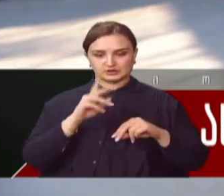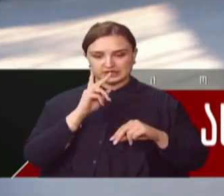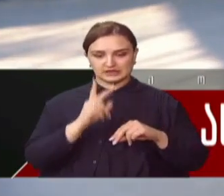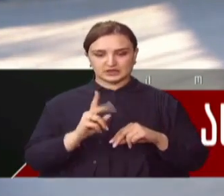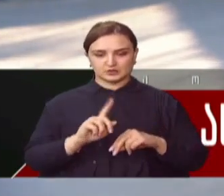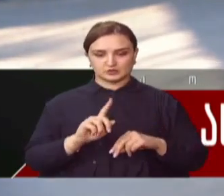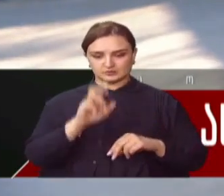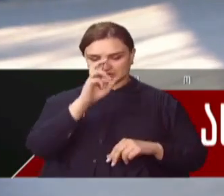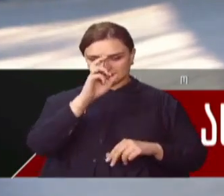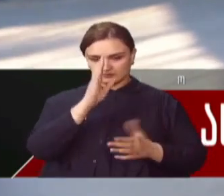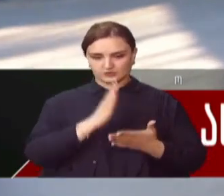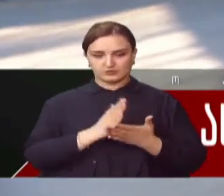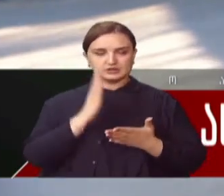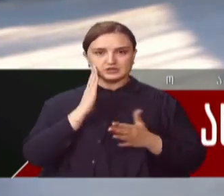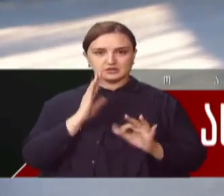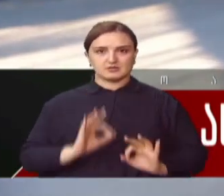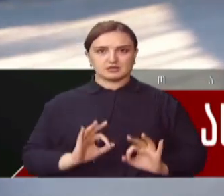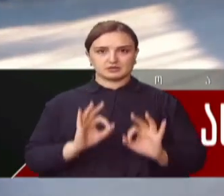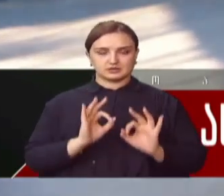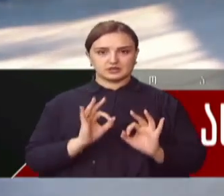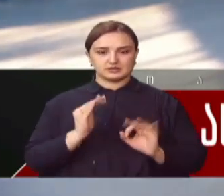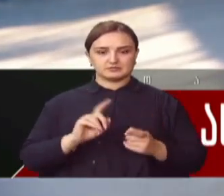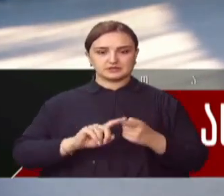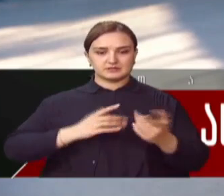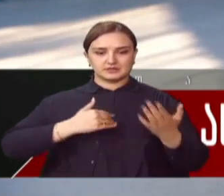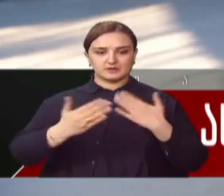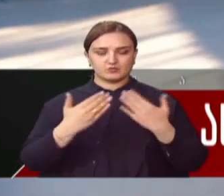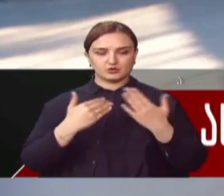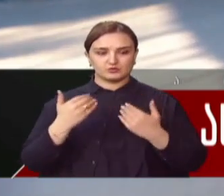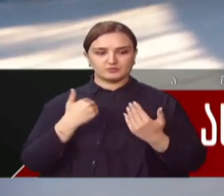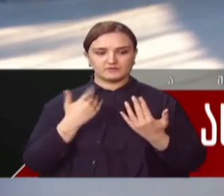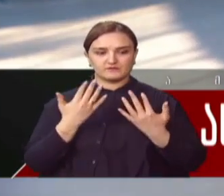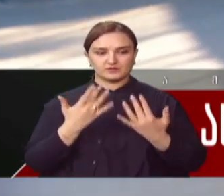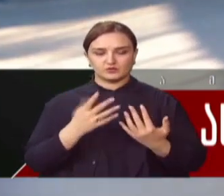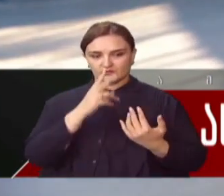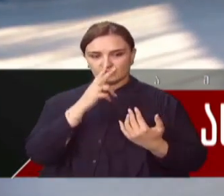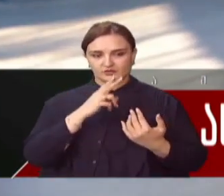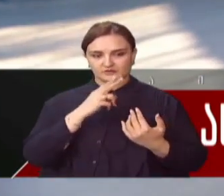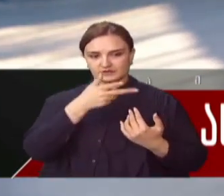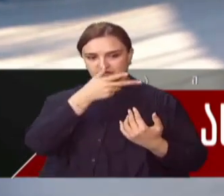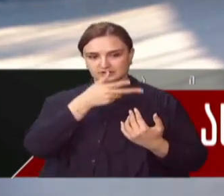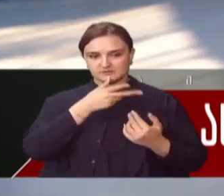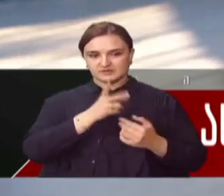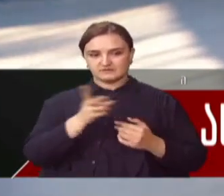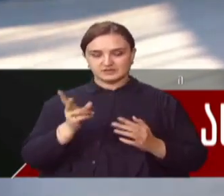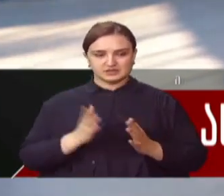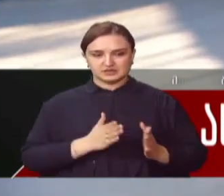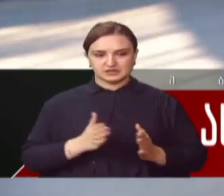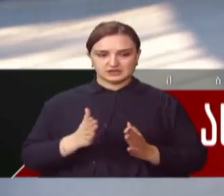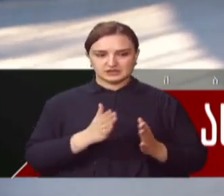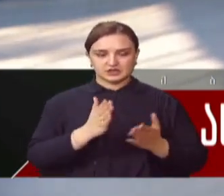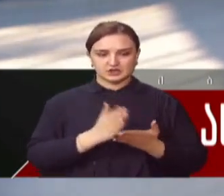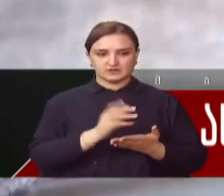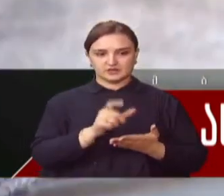xosro sahem ti puare samartliani mizdami damokide ulebaši, tu vidcot or sam tues, ro visat gzaši kao sam adamianebis